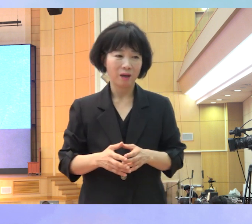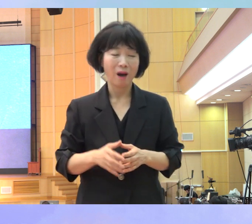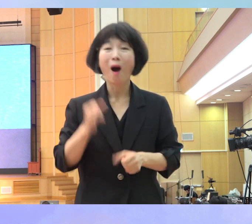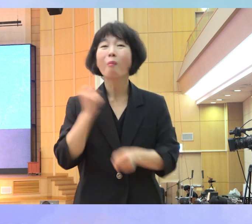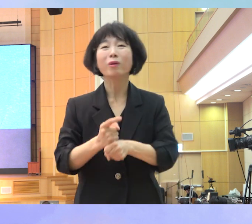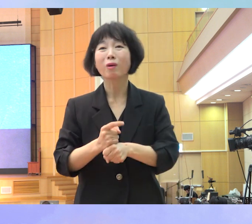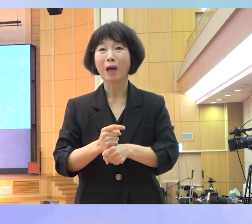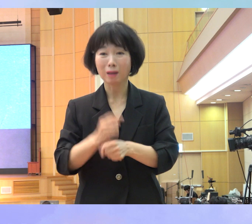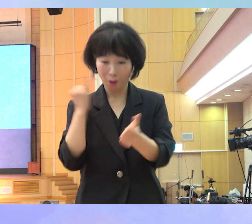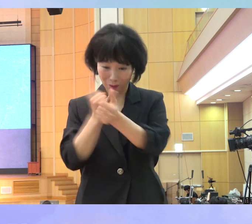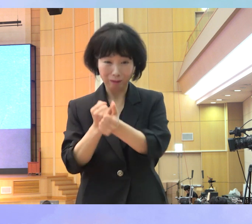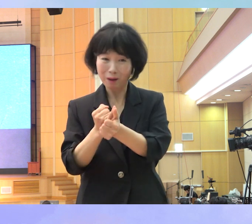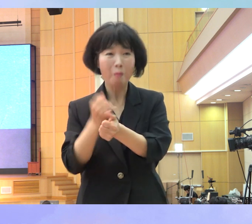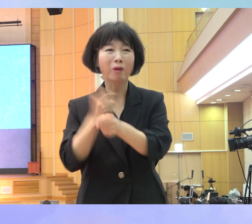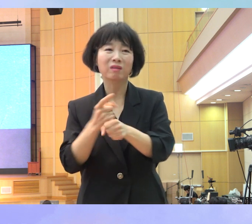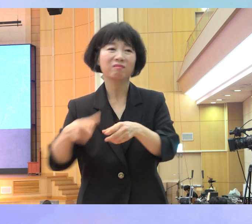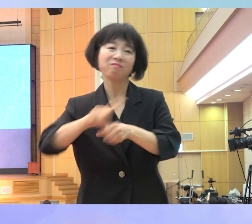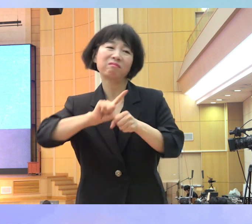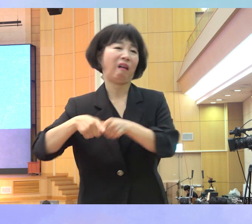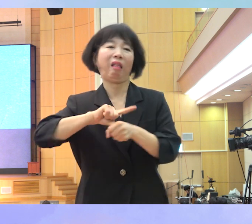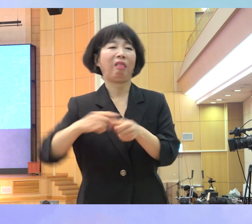초반에 해야지 할 수 있는 거거든요.